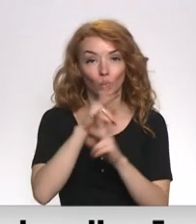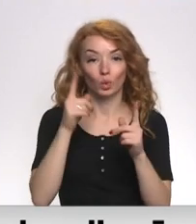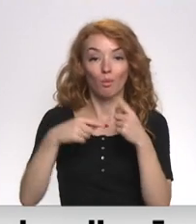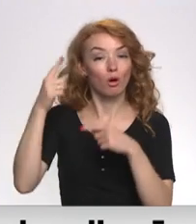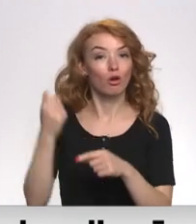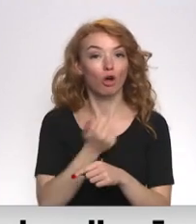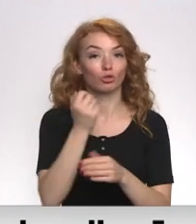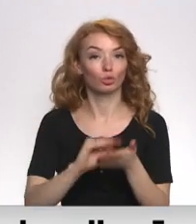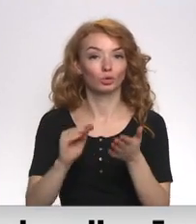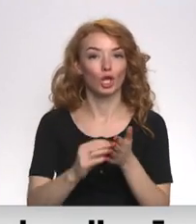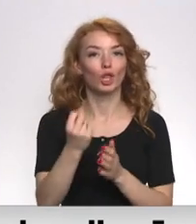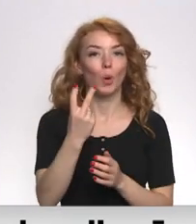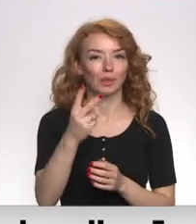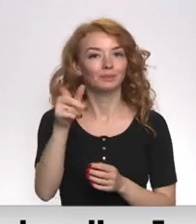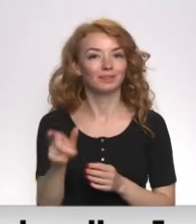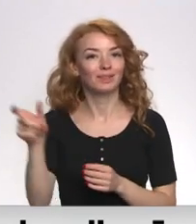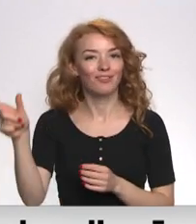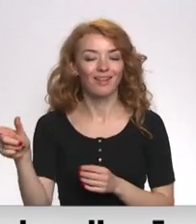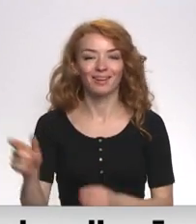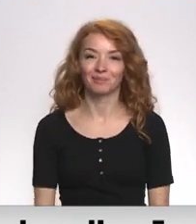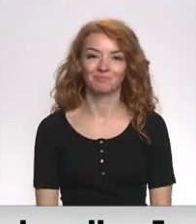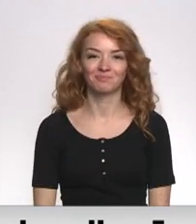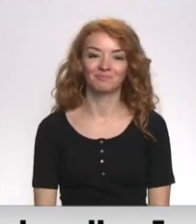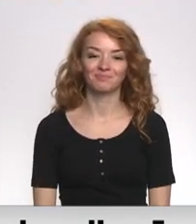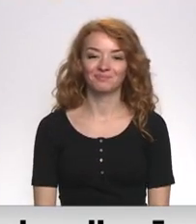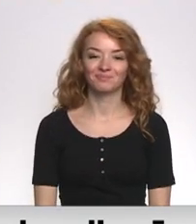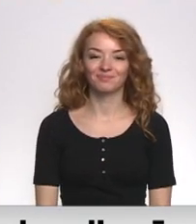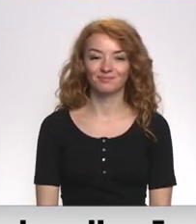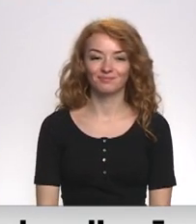pērn uzrakstīja 12 cilvēki. Aiki Incēns Kupč, Latvijas televīzija.